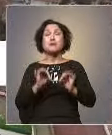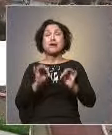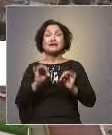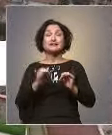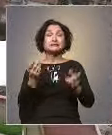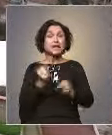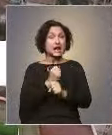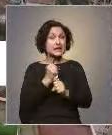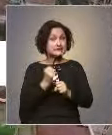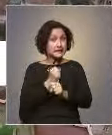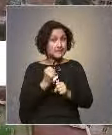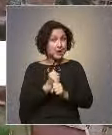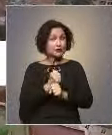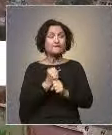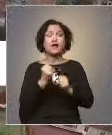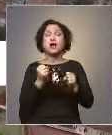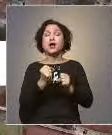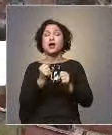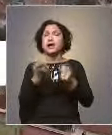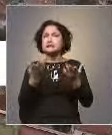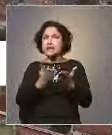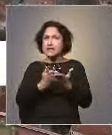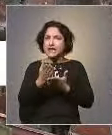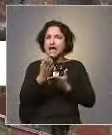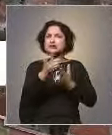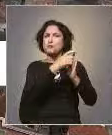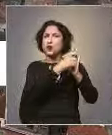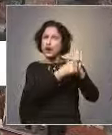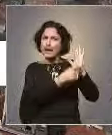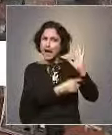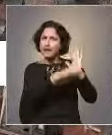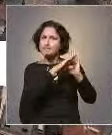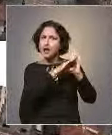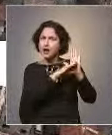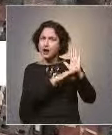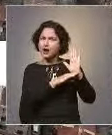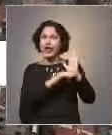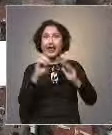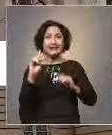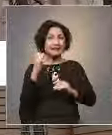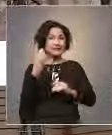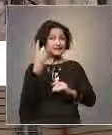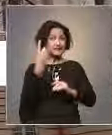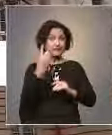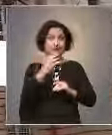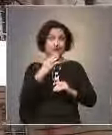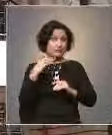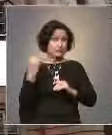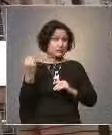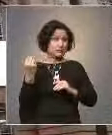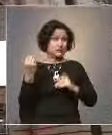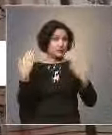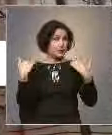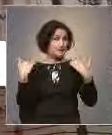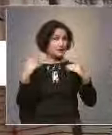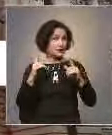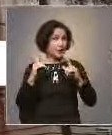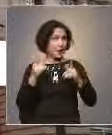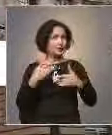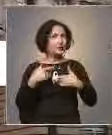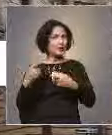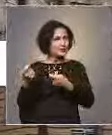детайли програмата за начина, по който Пловдивския университет, единствения български университет, който носи името на Паисий Хилендарски, ще